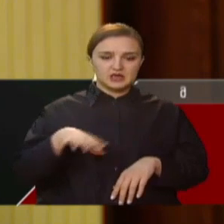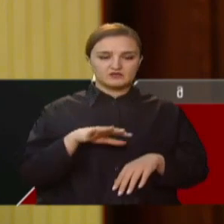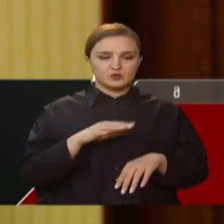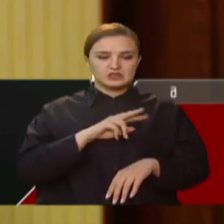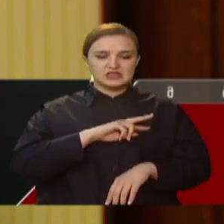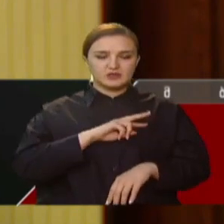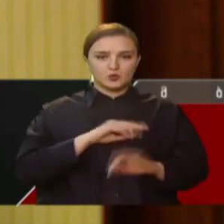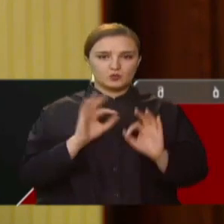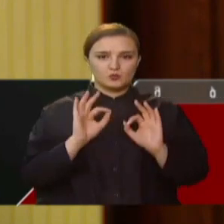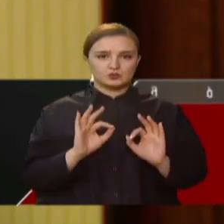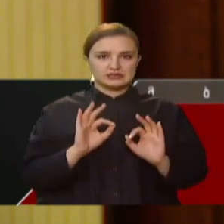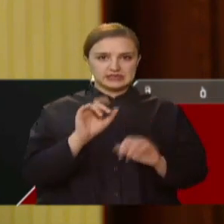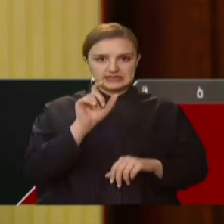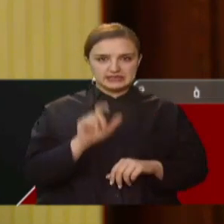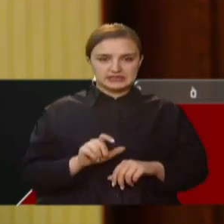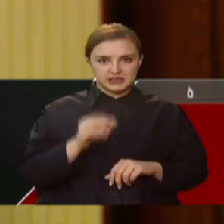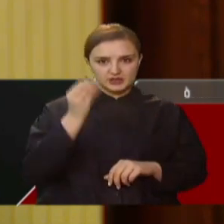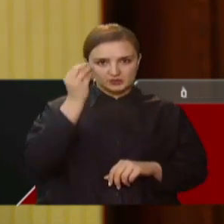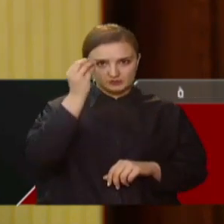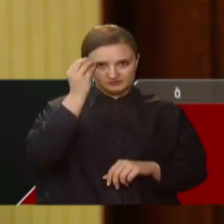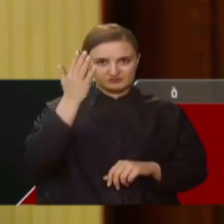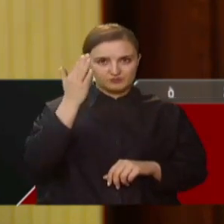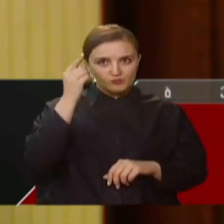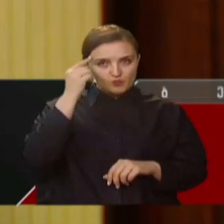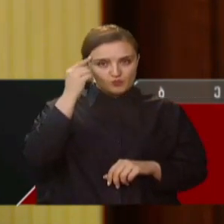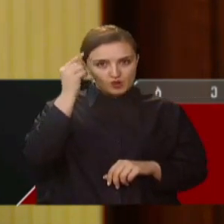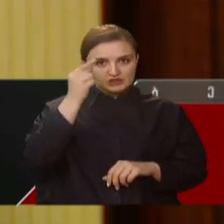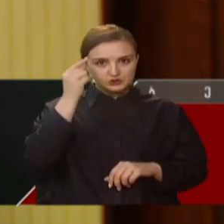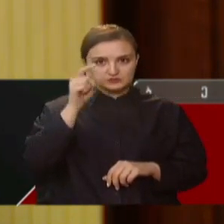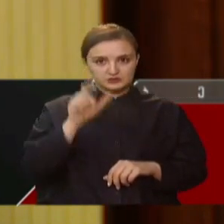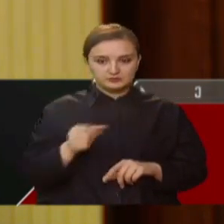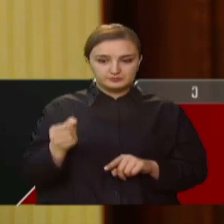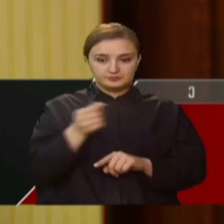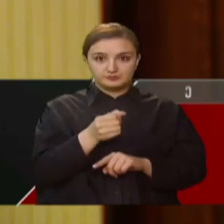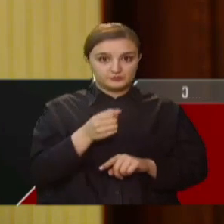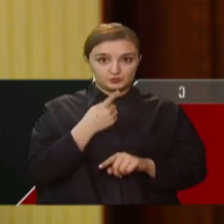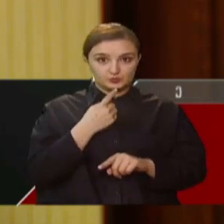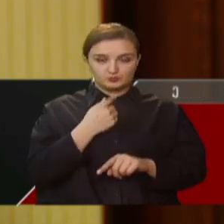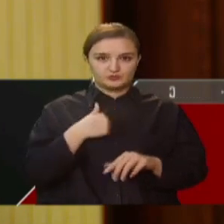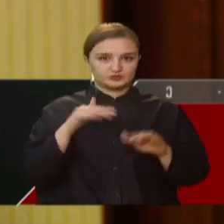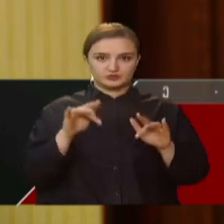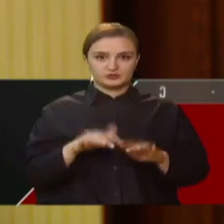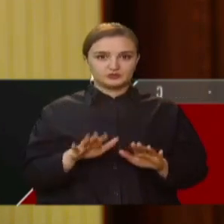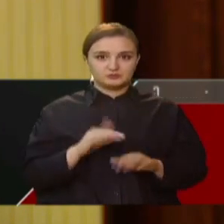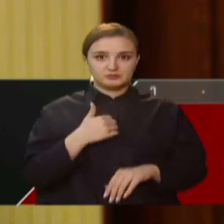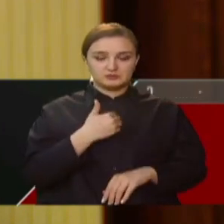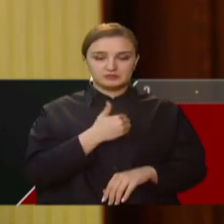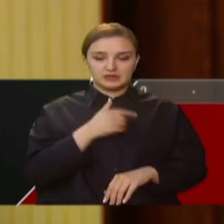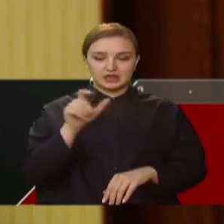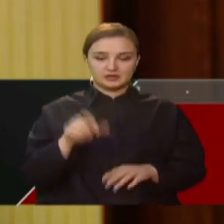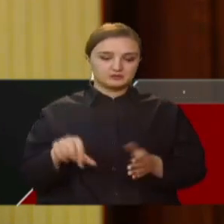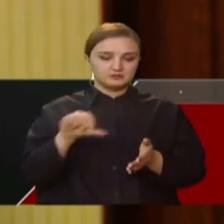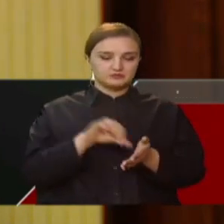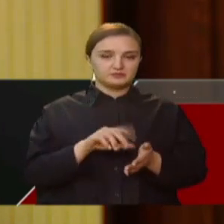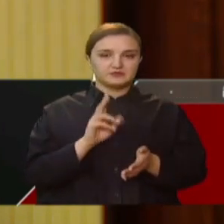moazromne, mokmedebaši, tipi, moi huanon, esu cu ce mi s-a kmiaras. Meminda movides iseti,